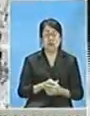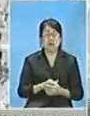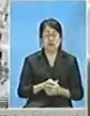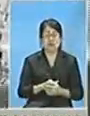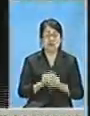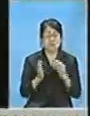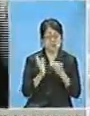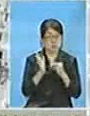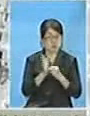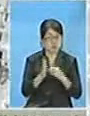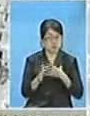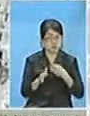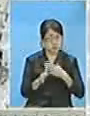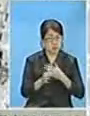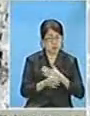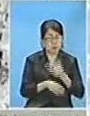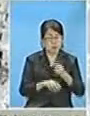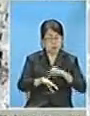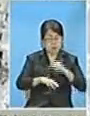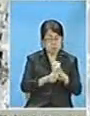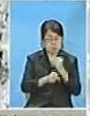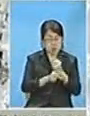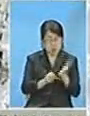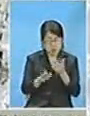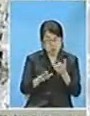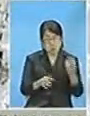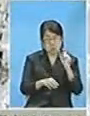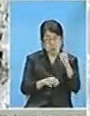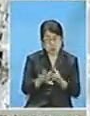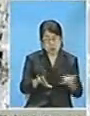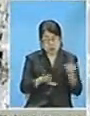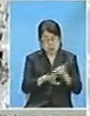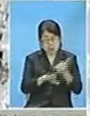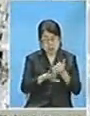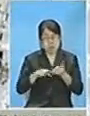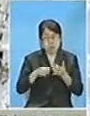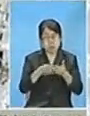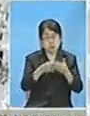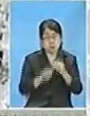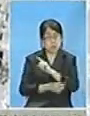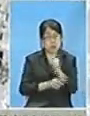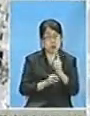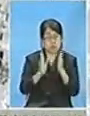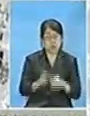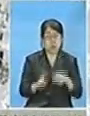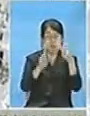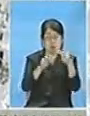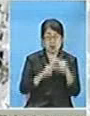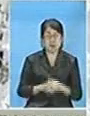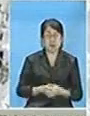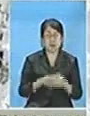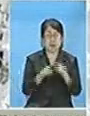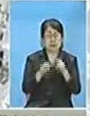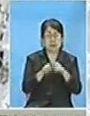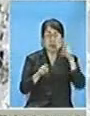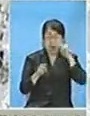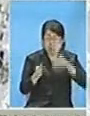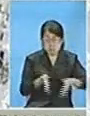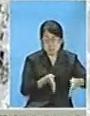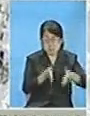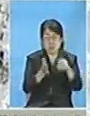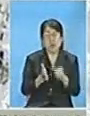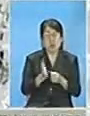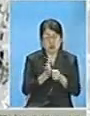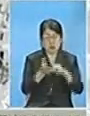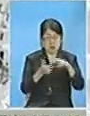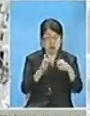นกรุงเทพมหานครหลายหมื่นคนต่อวันการรักษาระดับน้ำในคลองแสนแสบก็ดีจะเป็นปัญหาอย่างยิ่งในการที่จะดูแลปัญหา